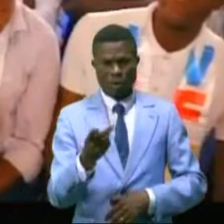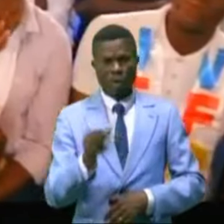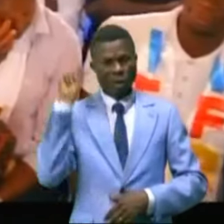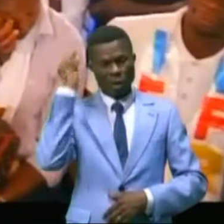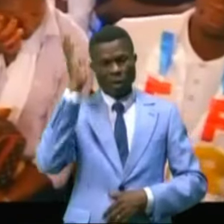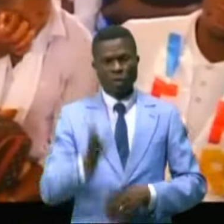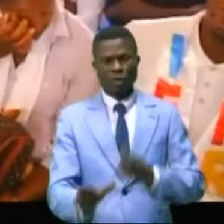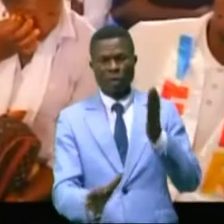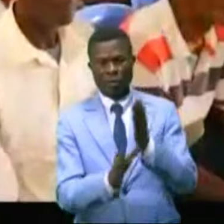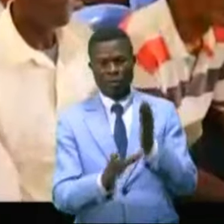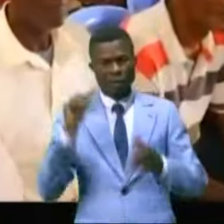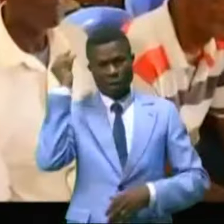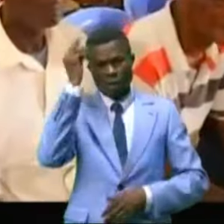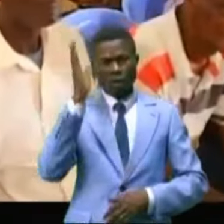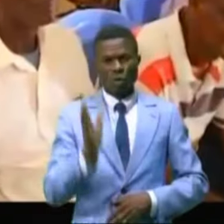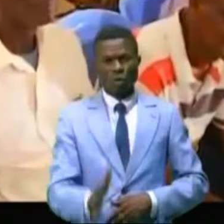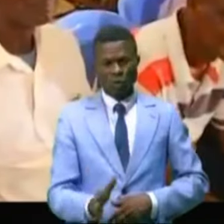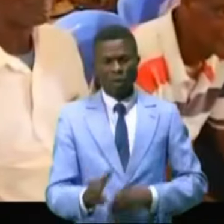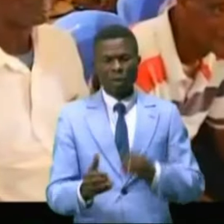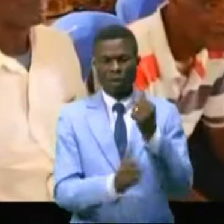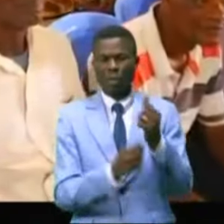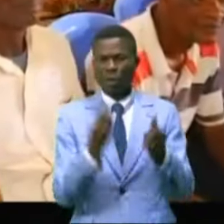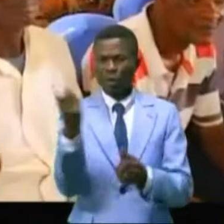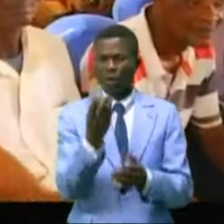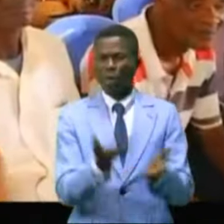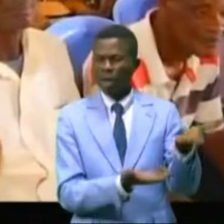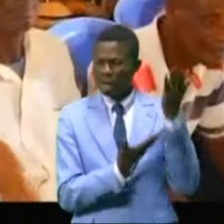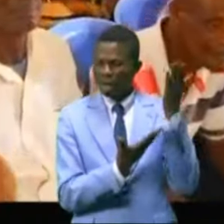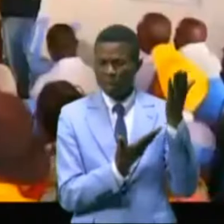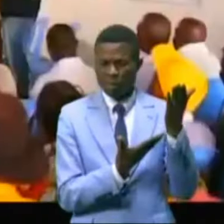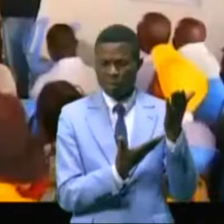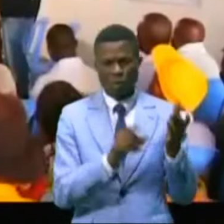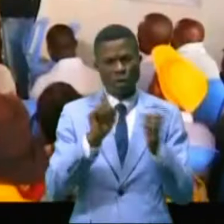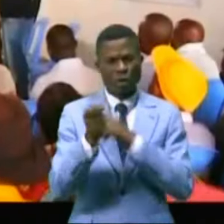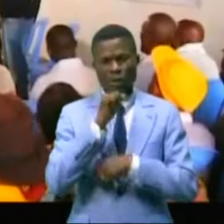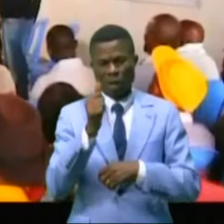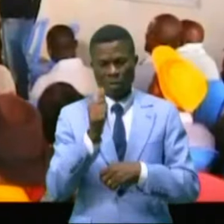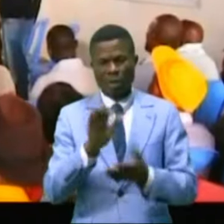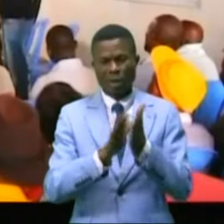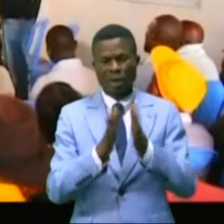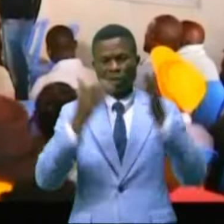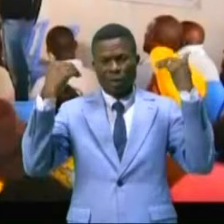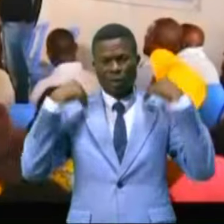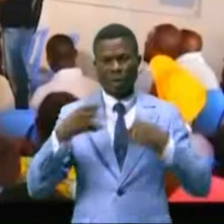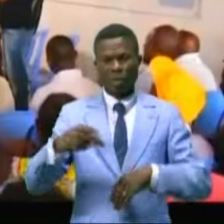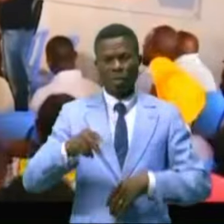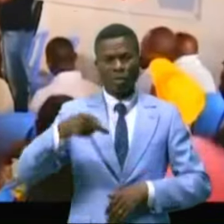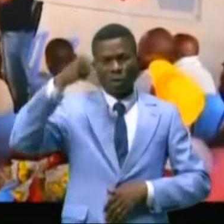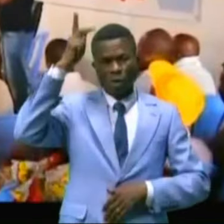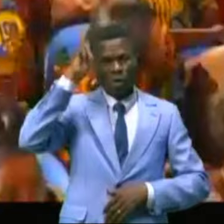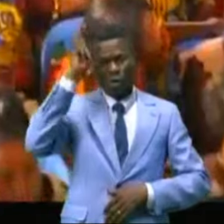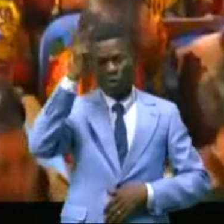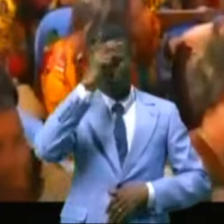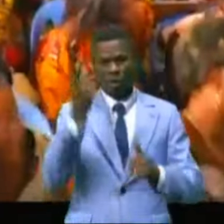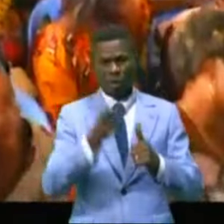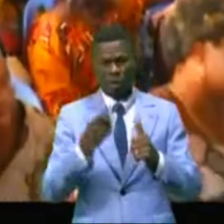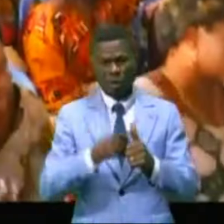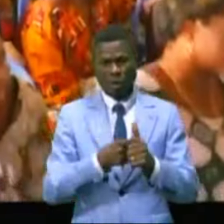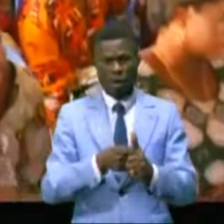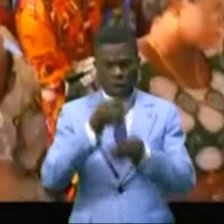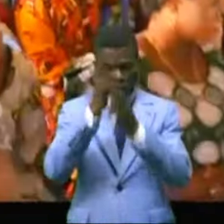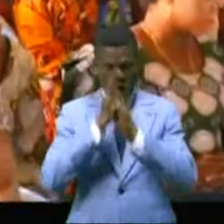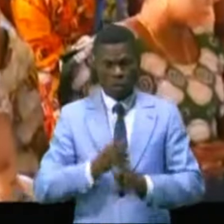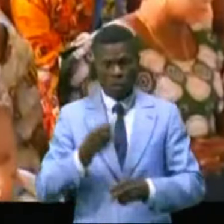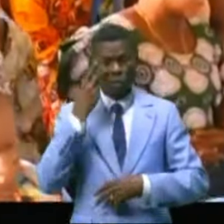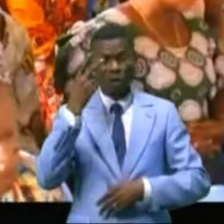gouverneur et vice-gouverneur sont des personnes les plus convenables pour diriger la province du okatanga au regard notamment de leur loyauté